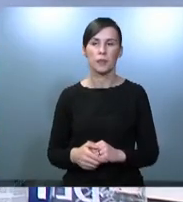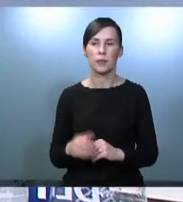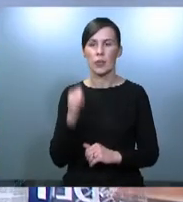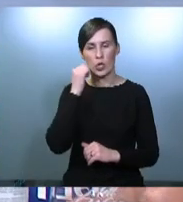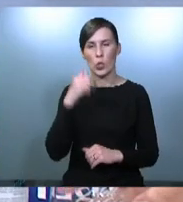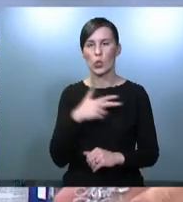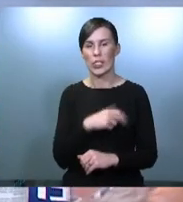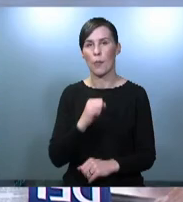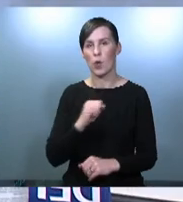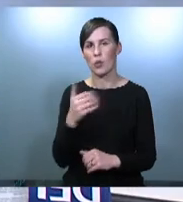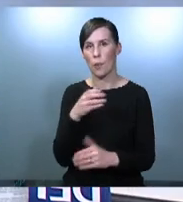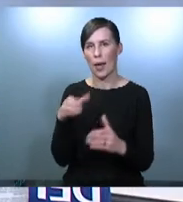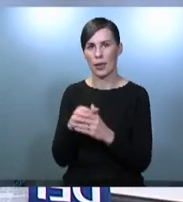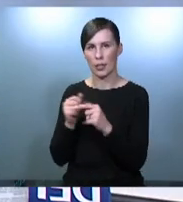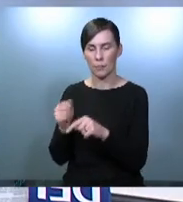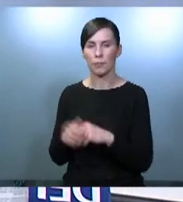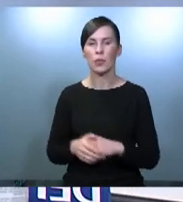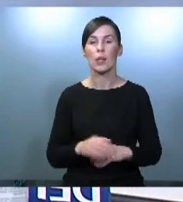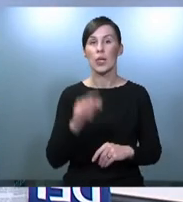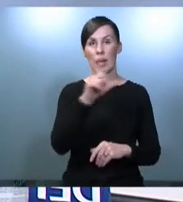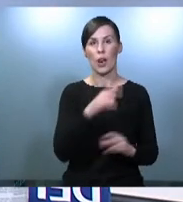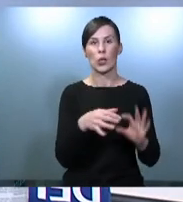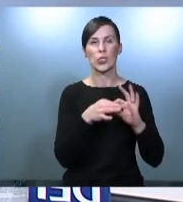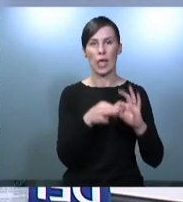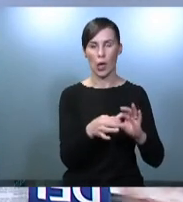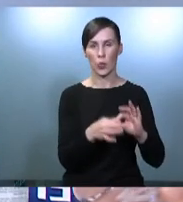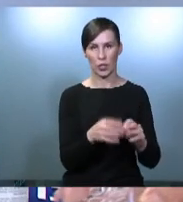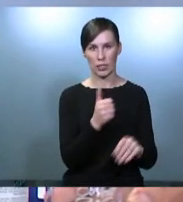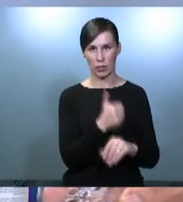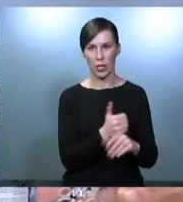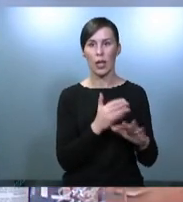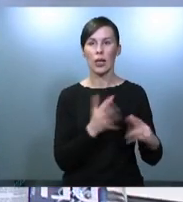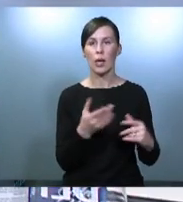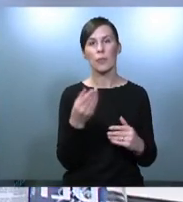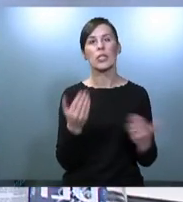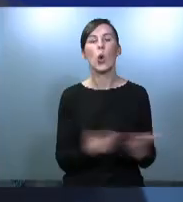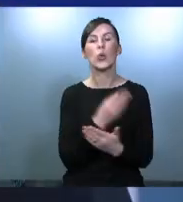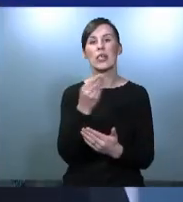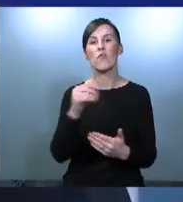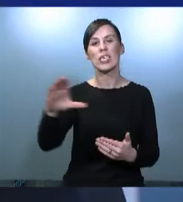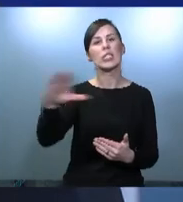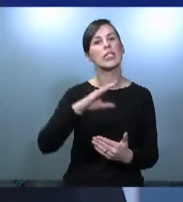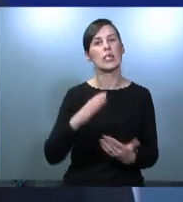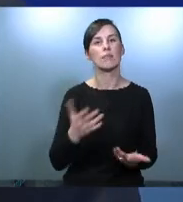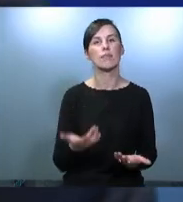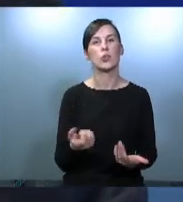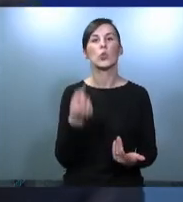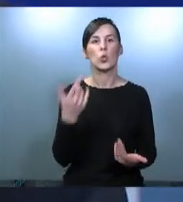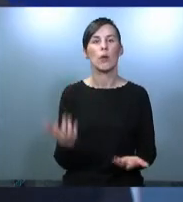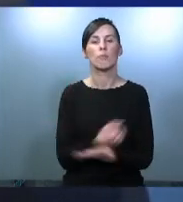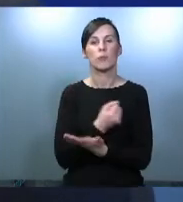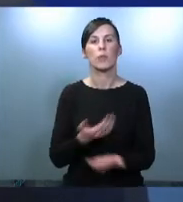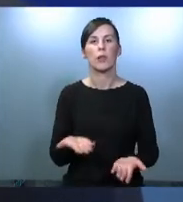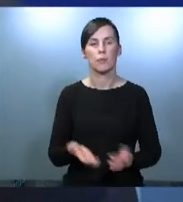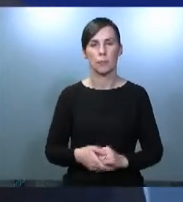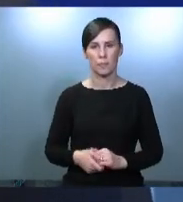partija. Virmantas Pikelis, Lietuvos Respublikos liberalų sąjūdis. Kaip pritraukti investicijas naujas? Taip, tai čia tada reiškia,